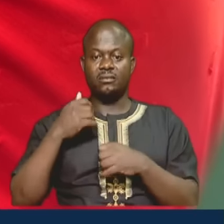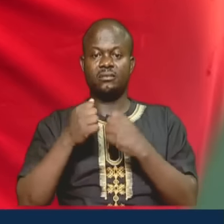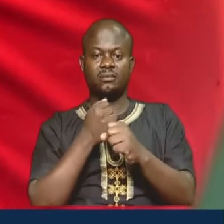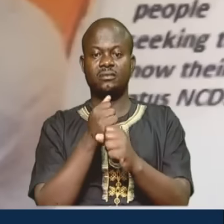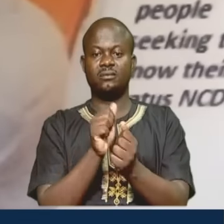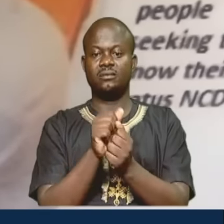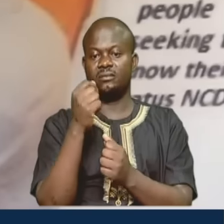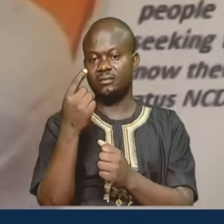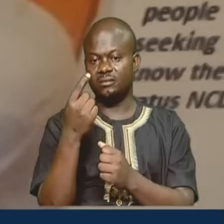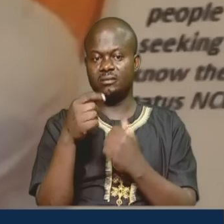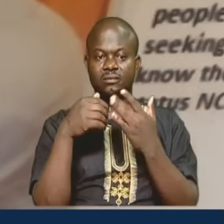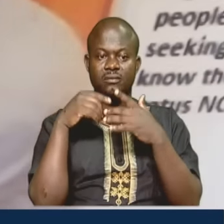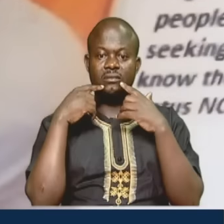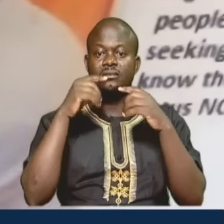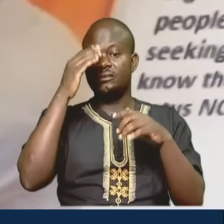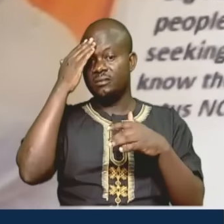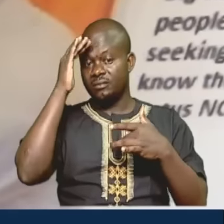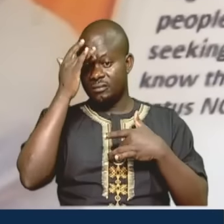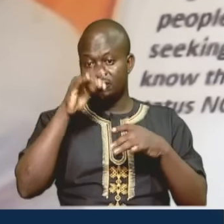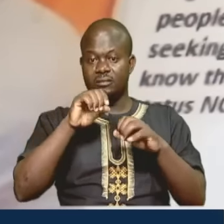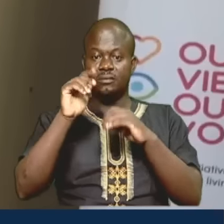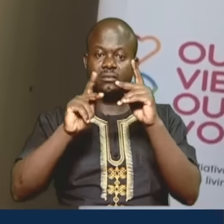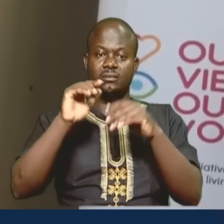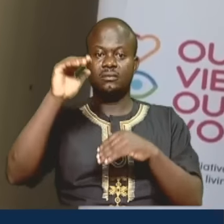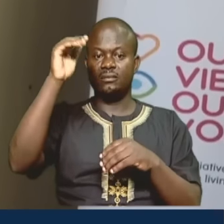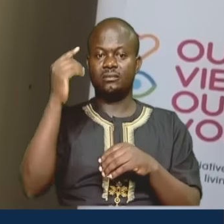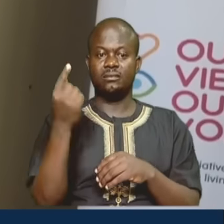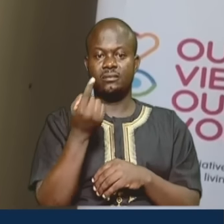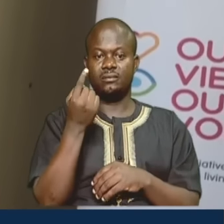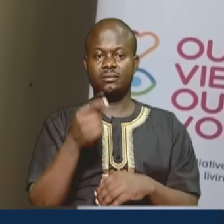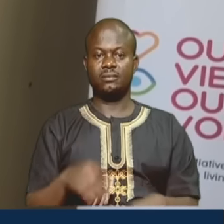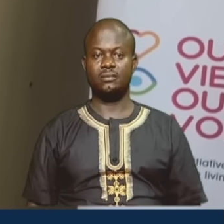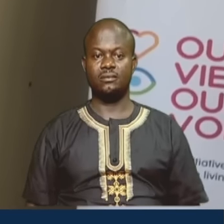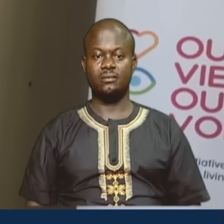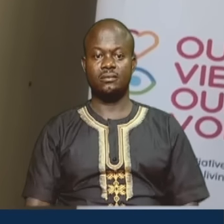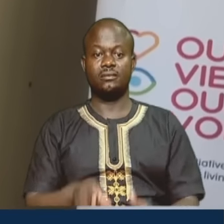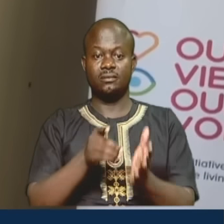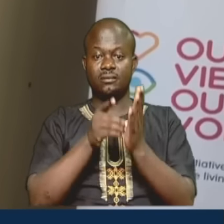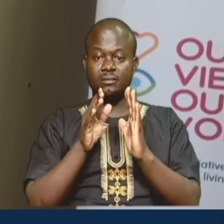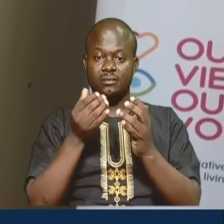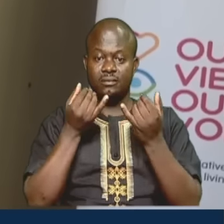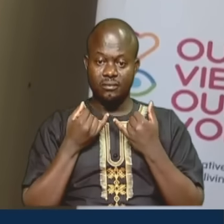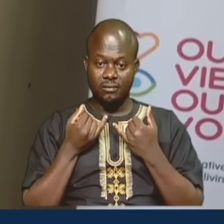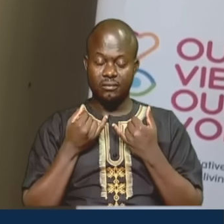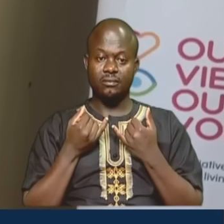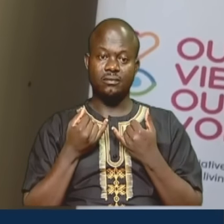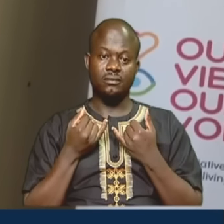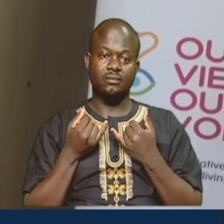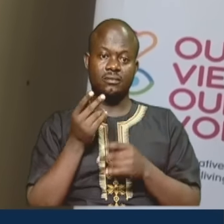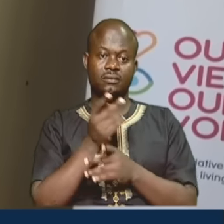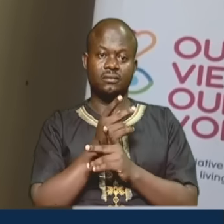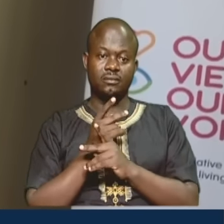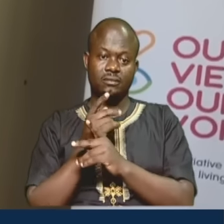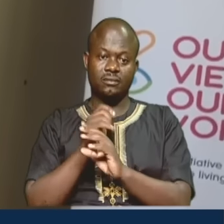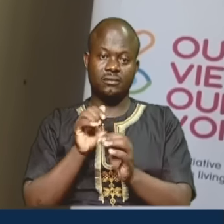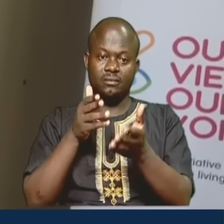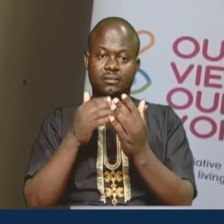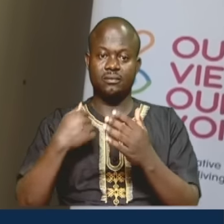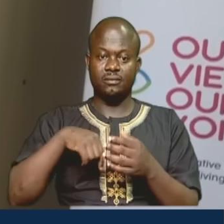11 avuga ko yarazi ko indwara ifata abakuze gusa abaganga bampa inama zo kwitaho